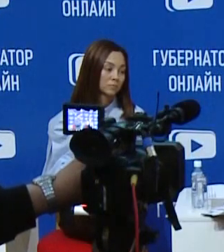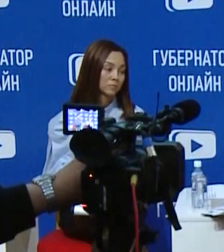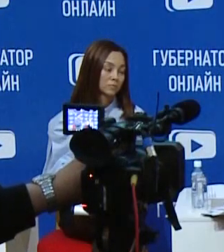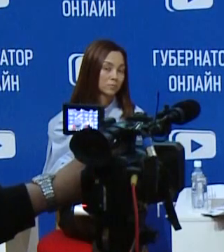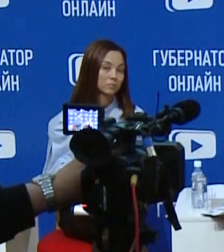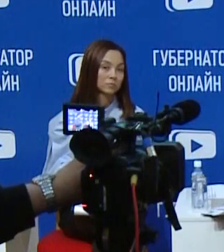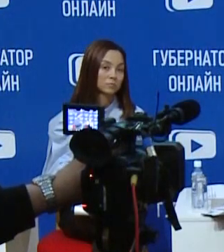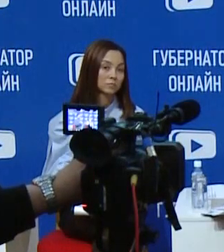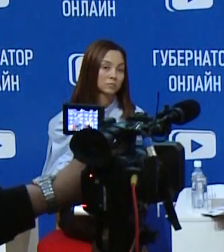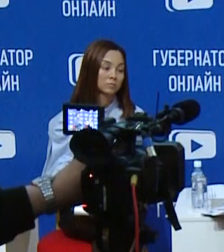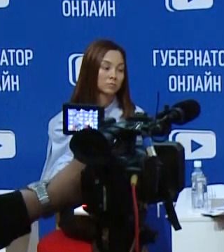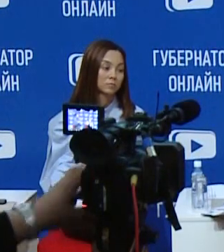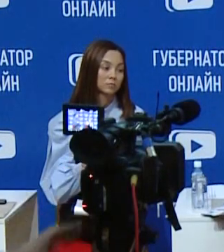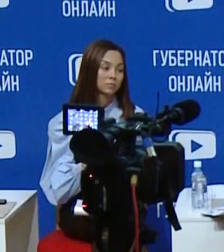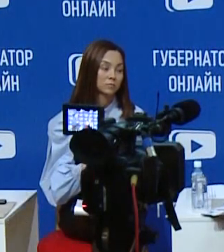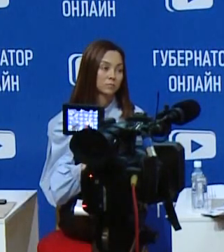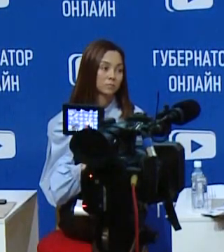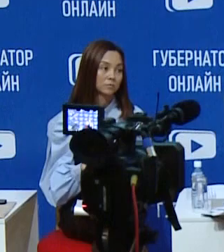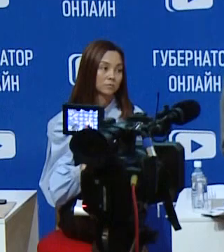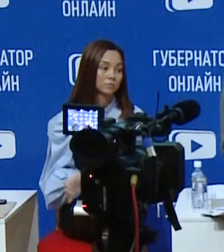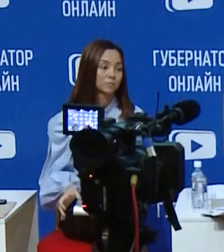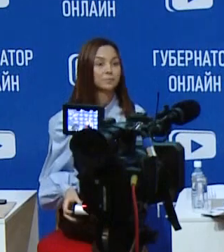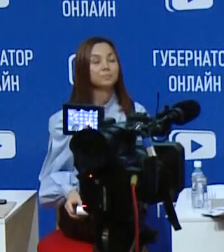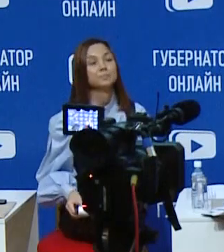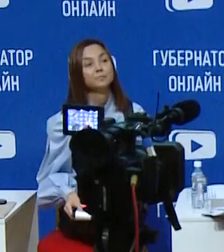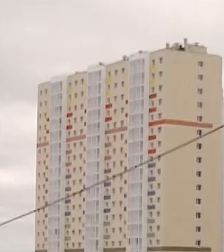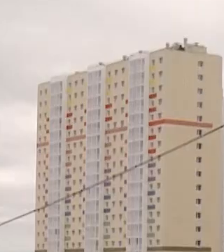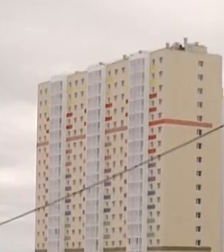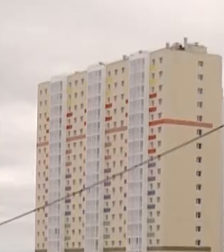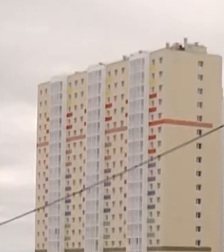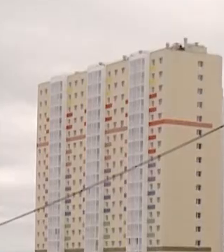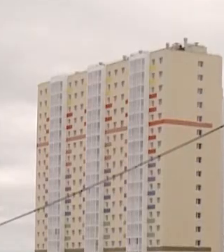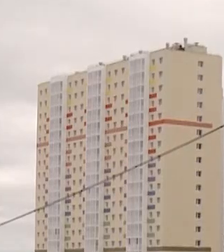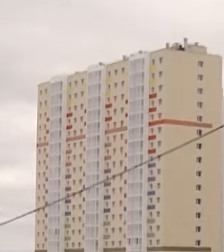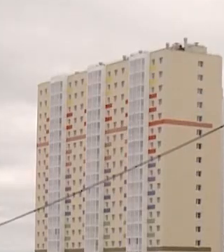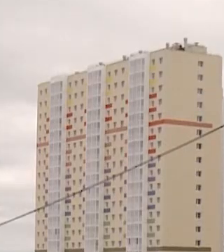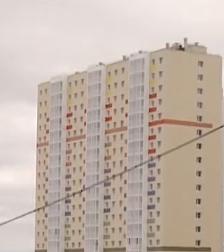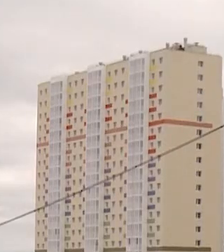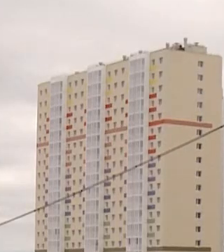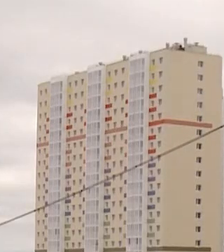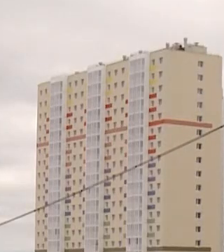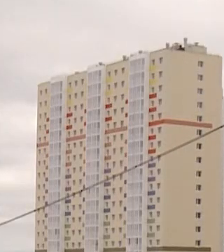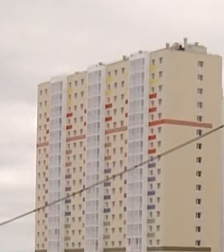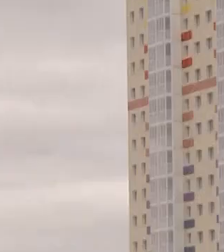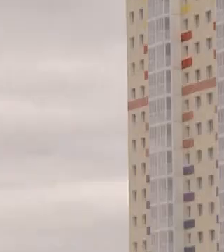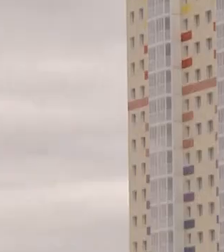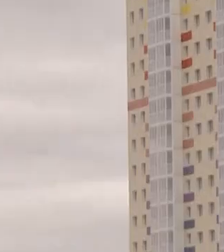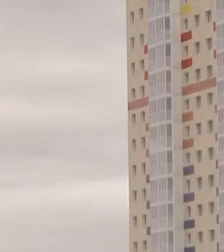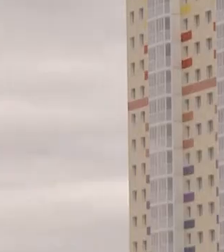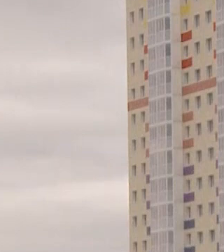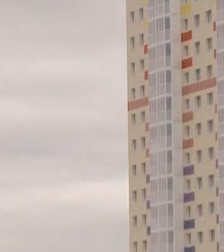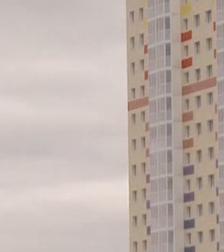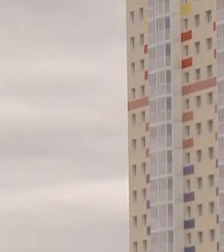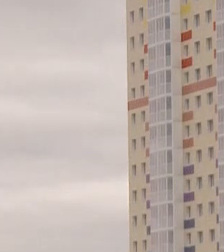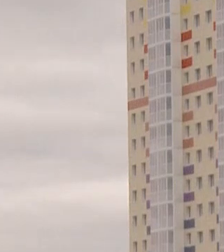Губернатор отметила и позитивные моменты в развитии города. Так, в последние годы в Нефтеюганске значительно активизировалось жилищное строительство. В этом